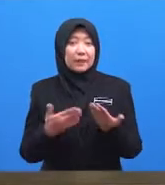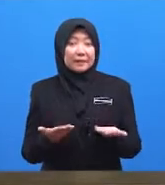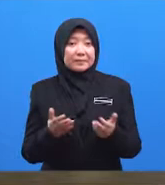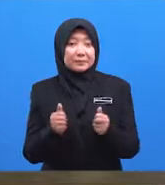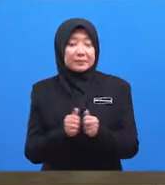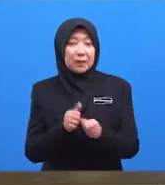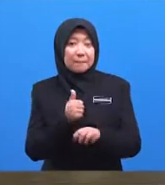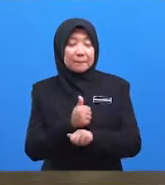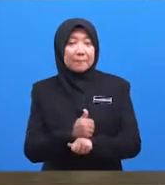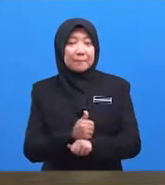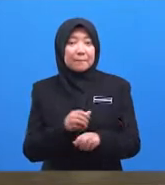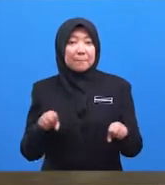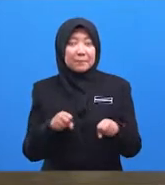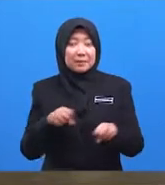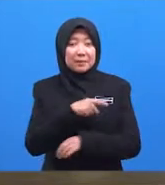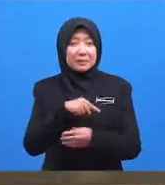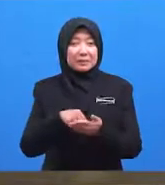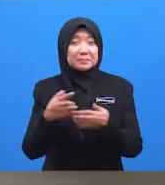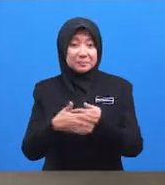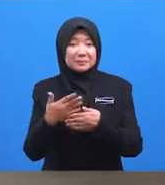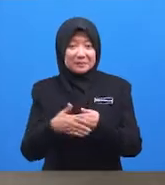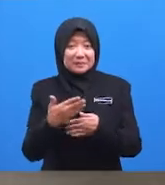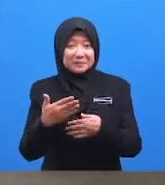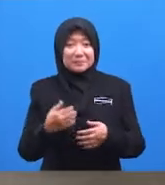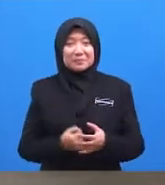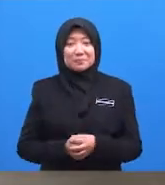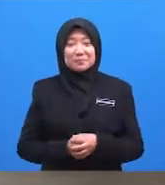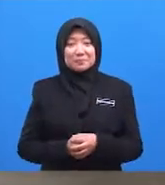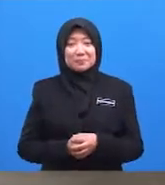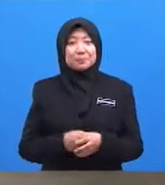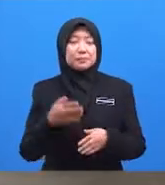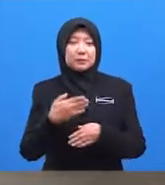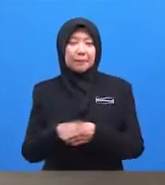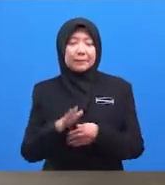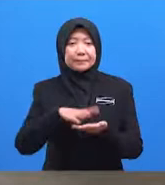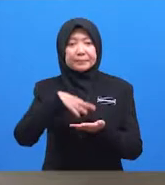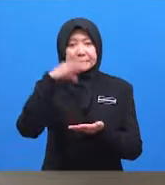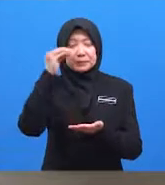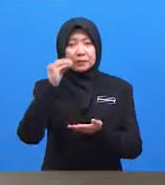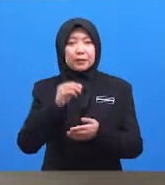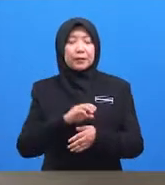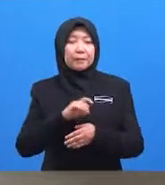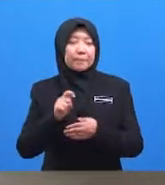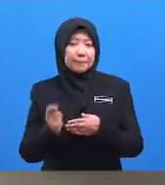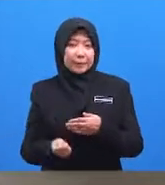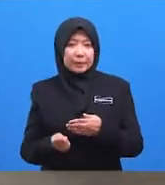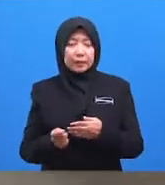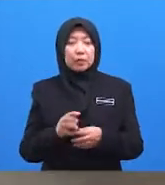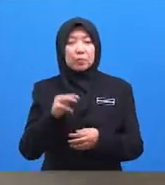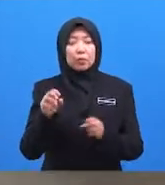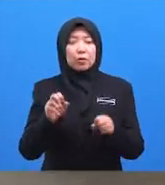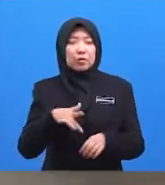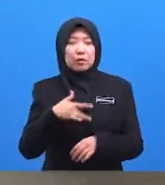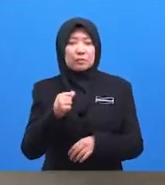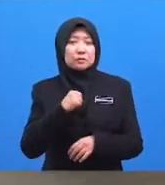Bagaimana dengan Amali memasak hari ini? Senang bukan? Selepas pembelajaran ini tamat, murid-murid boleh